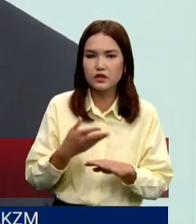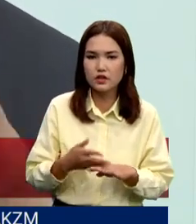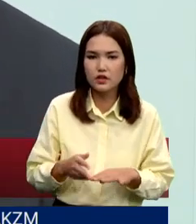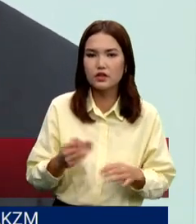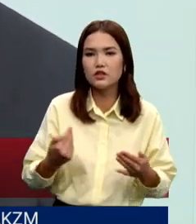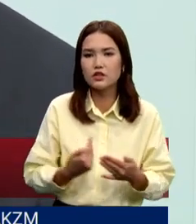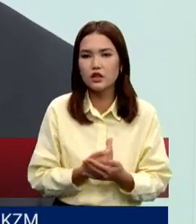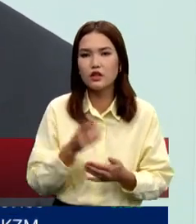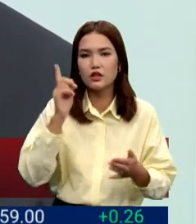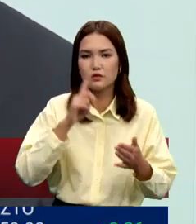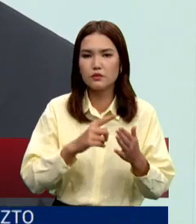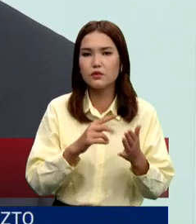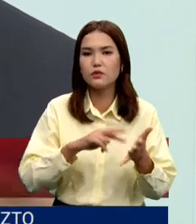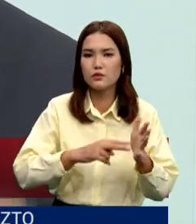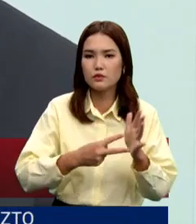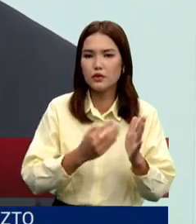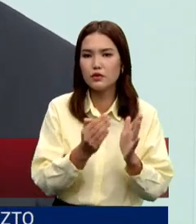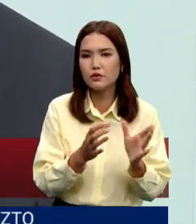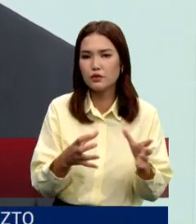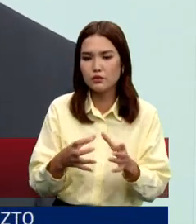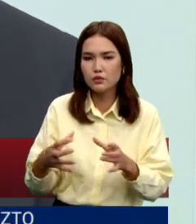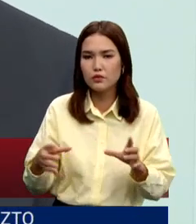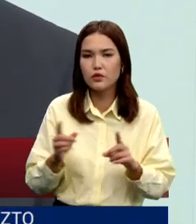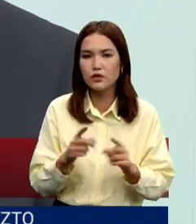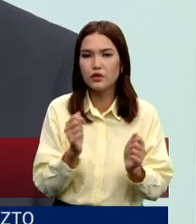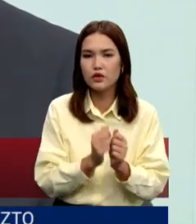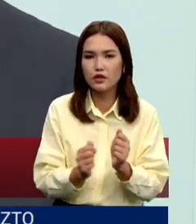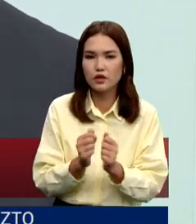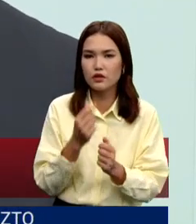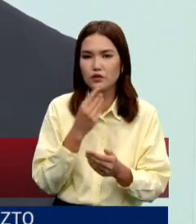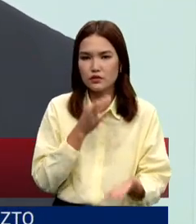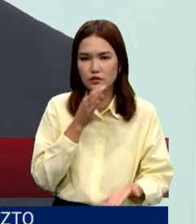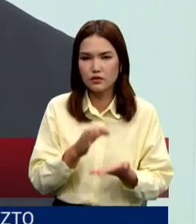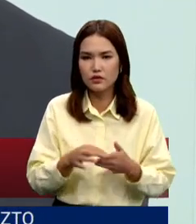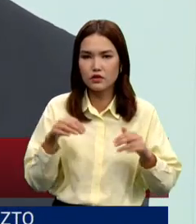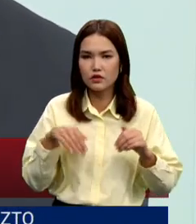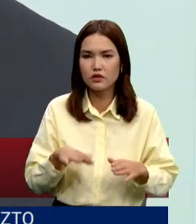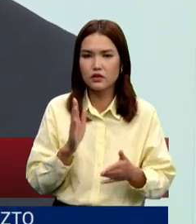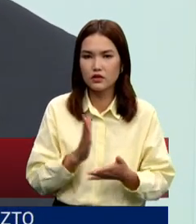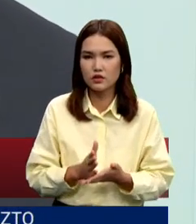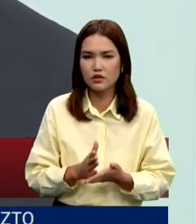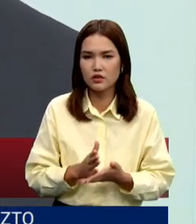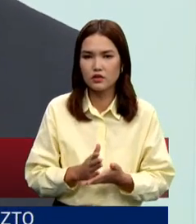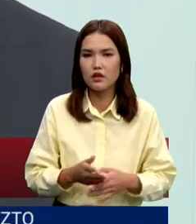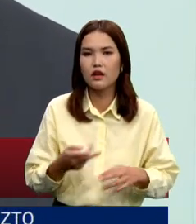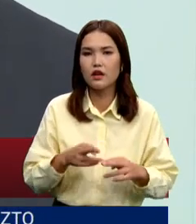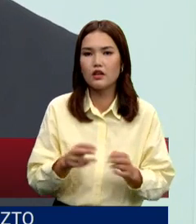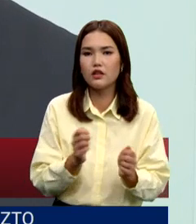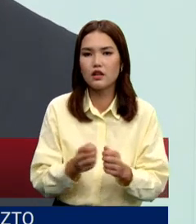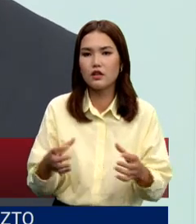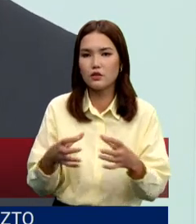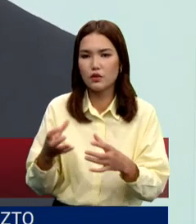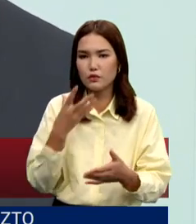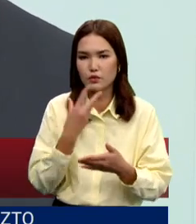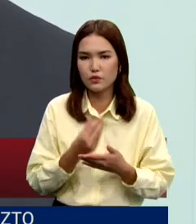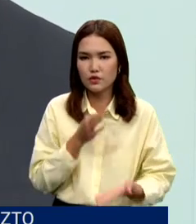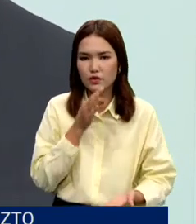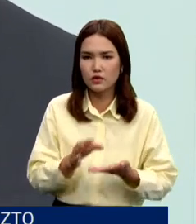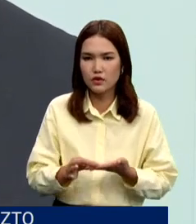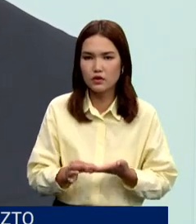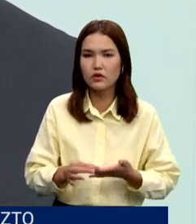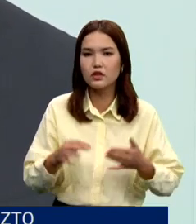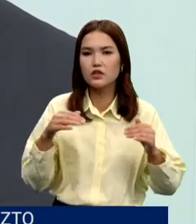возглавляет это ведомство, то и в первую очередь он должен нести персональную ответственность за ошибку всего министерства. И тогда будет порядок. В развитых